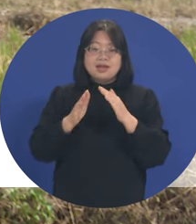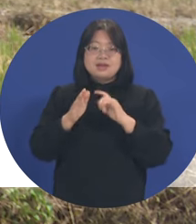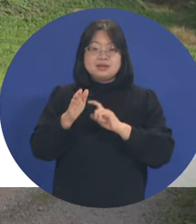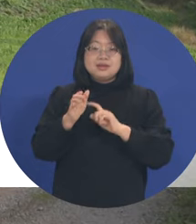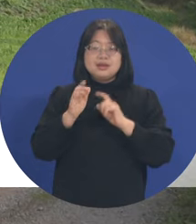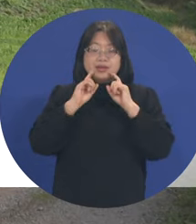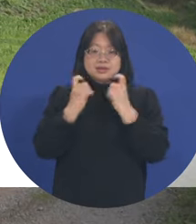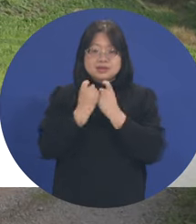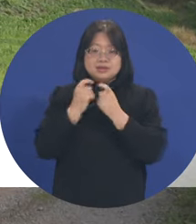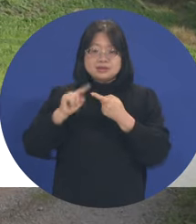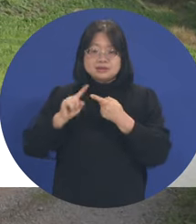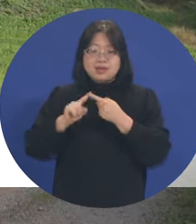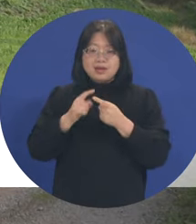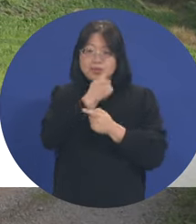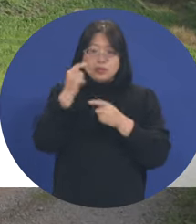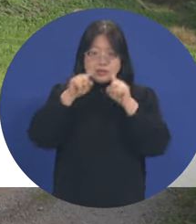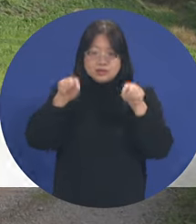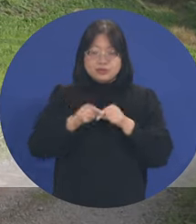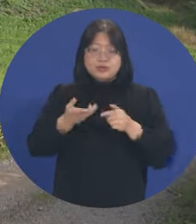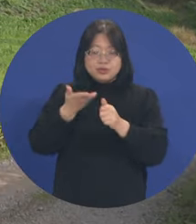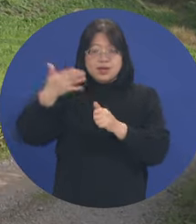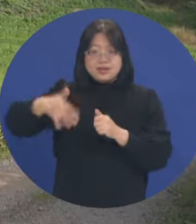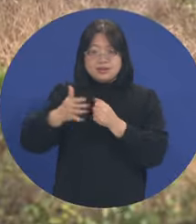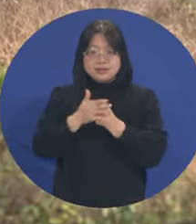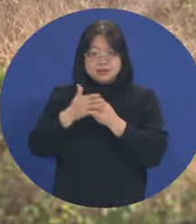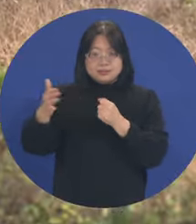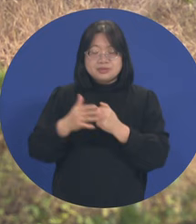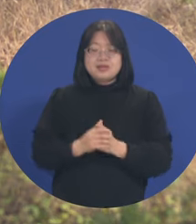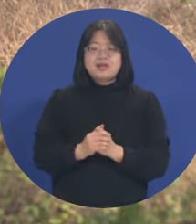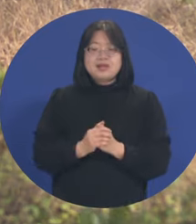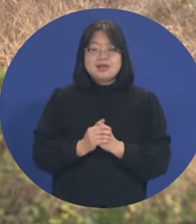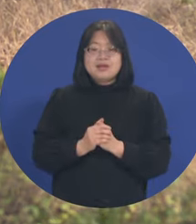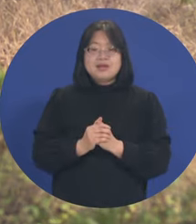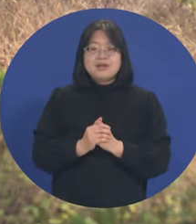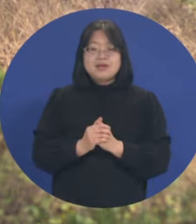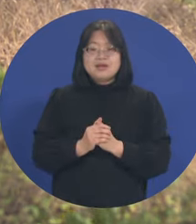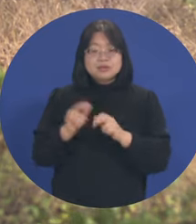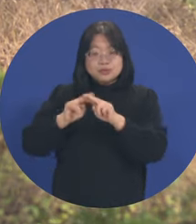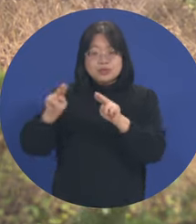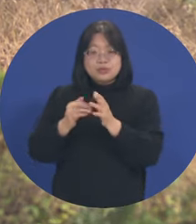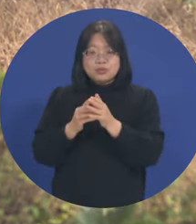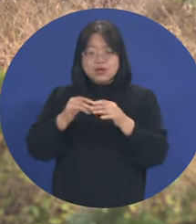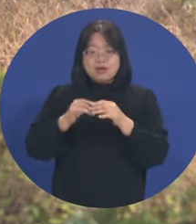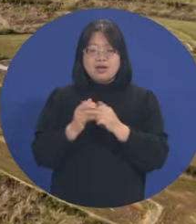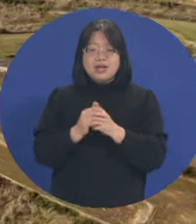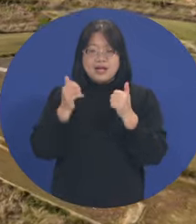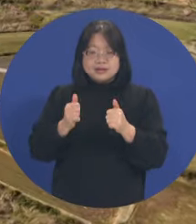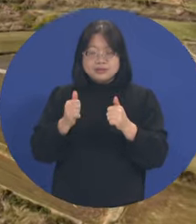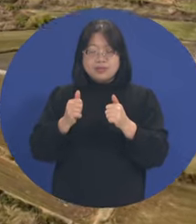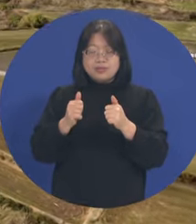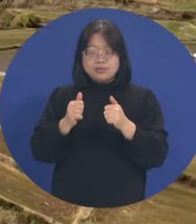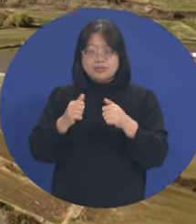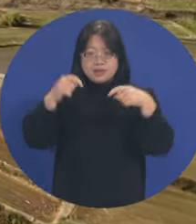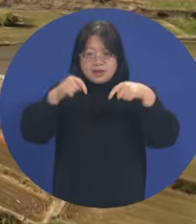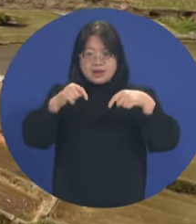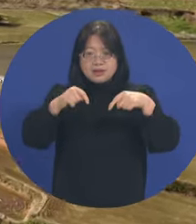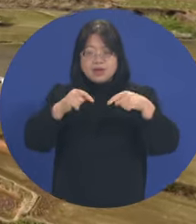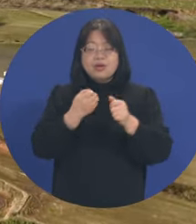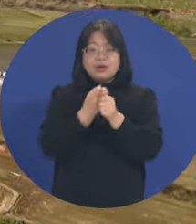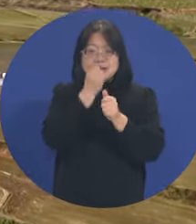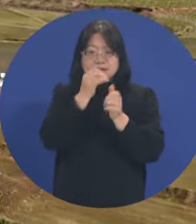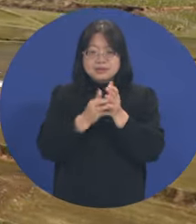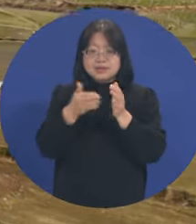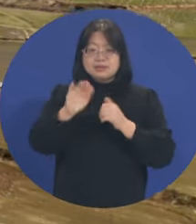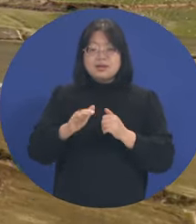그러나 민간측이 사업계약보증서를재제출하지않아선정절차가취소되었고 ,이로인해 소송이발생했습니다.법적장애물